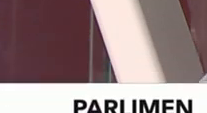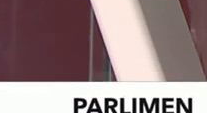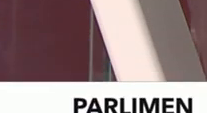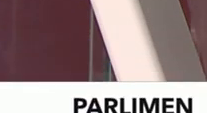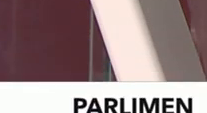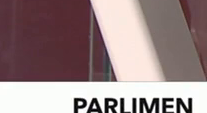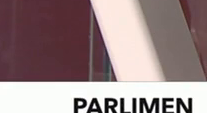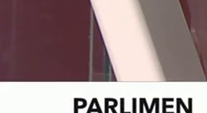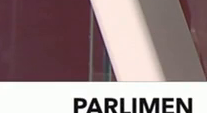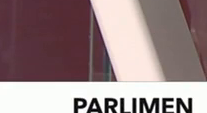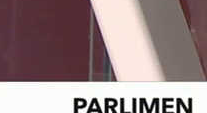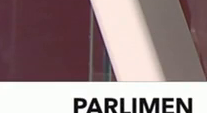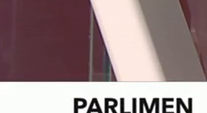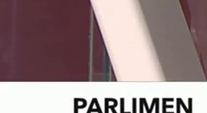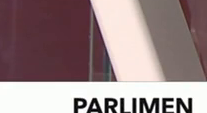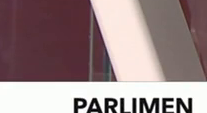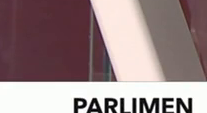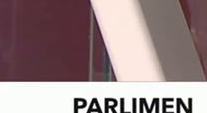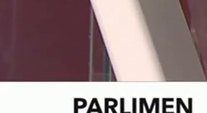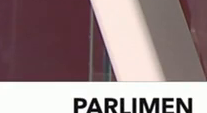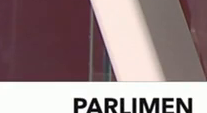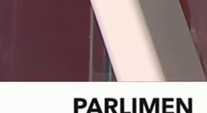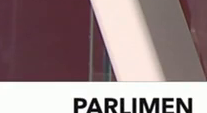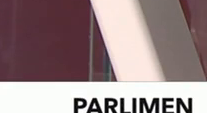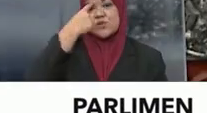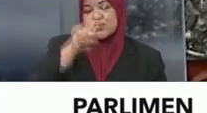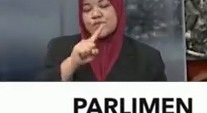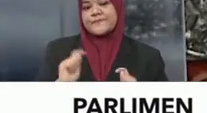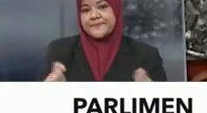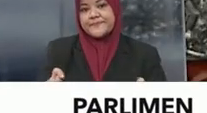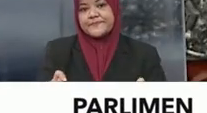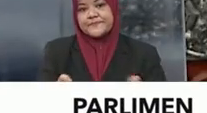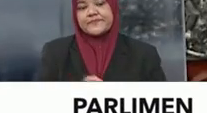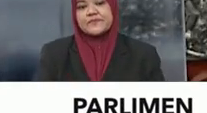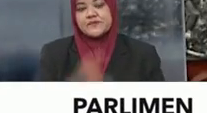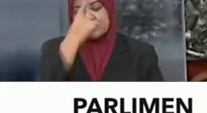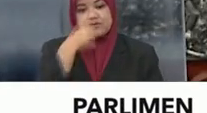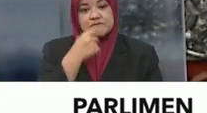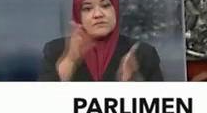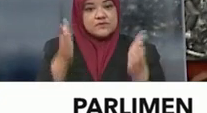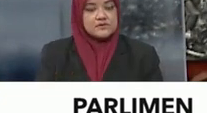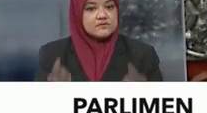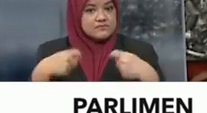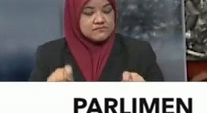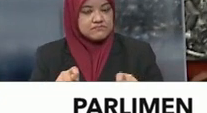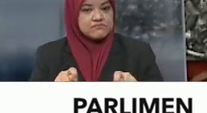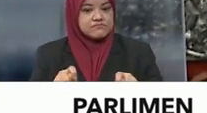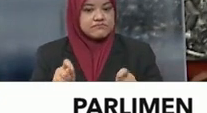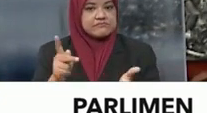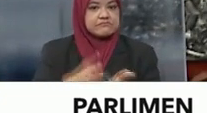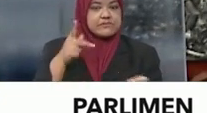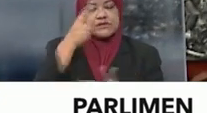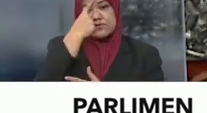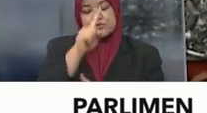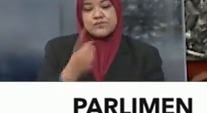kawasan Parlimen dengan kekerapan 2 kali sebulan. Mengambil tindakan. Jelas ahli Parlimen KAPIT itu lagi, ia merupakan